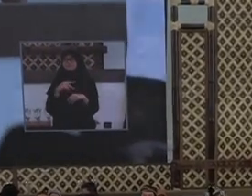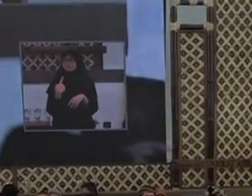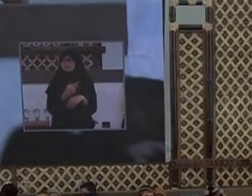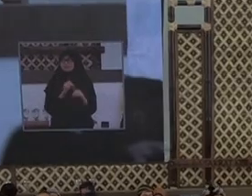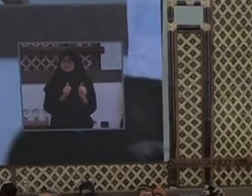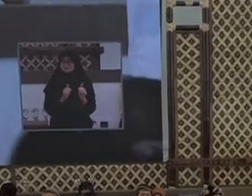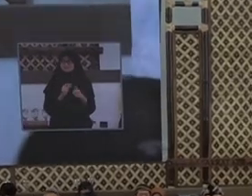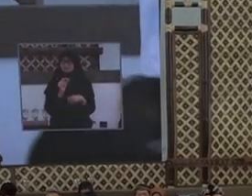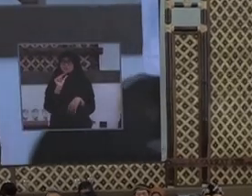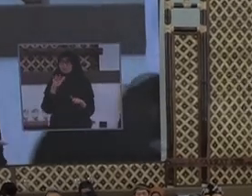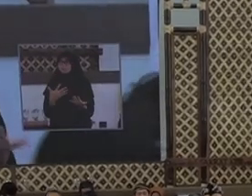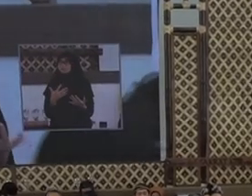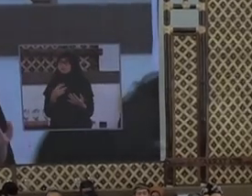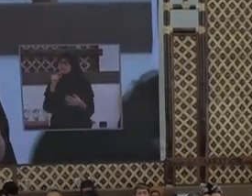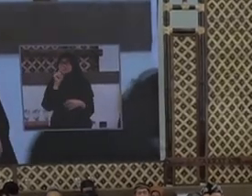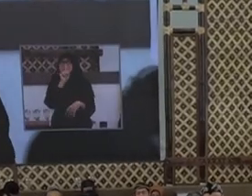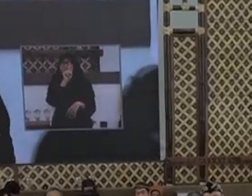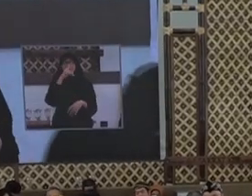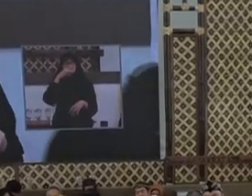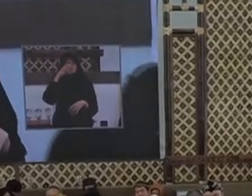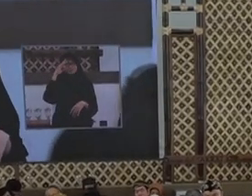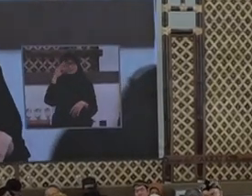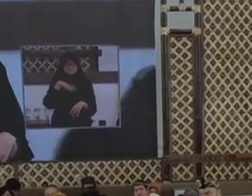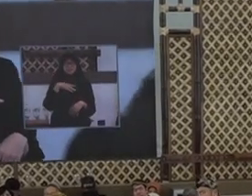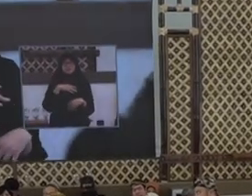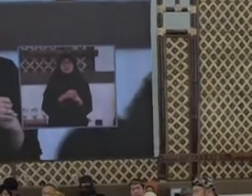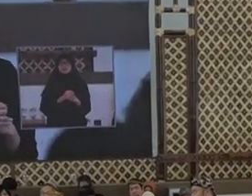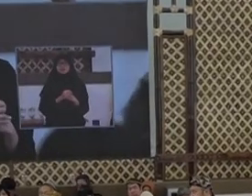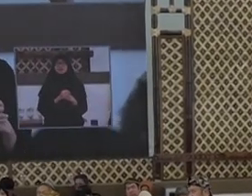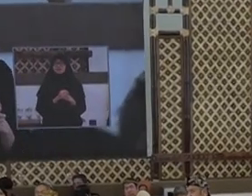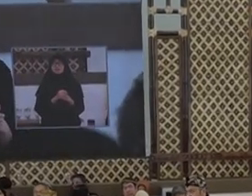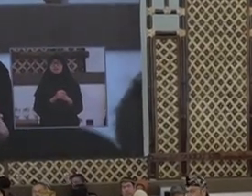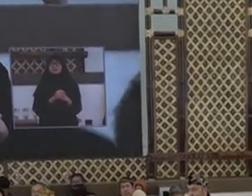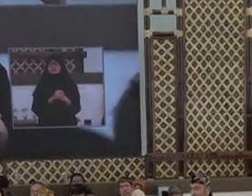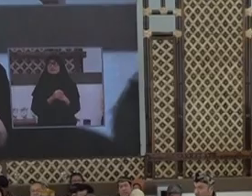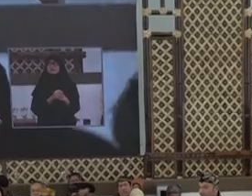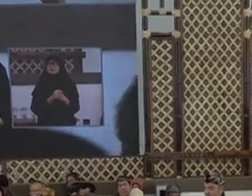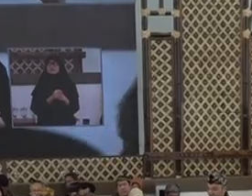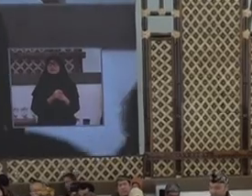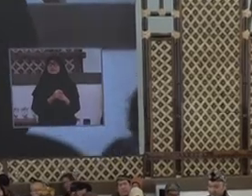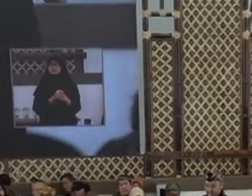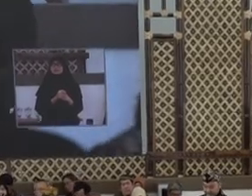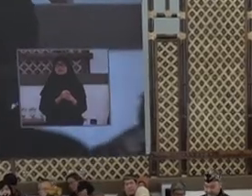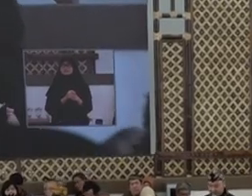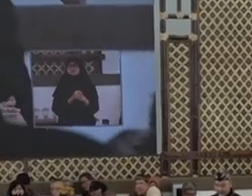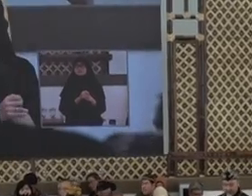untuk satu desa untuk tertinggal dengan Universitas Muhadi Setiabudi untuk membantu